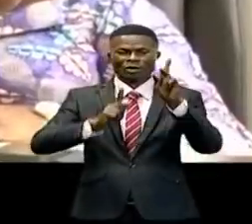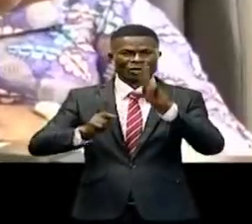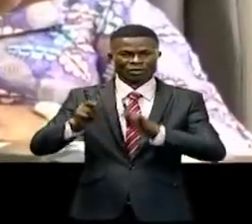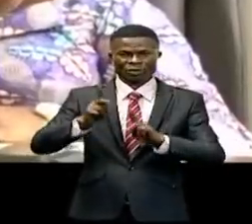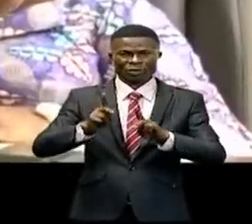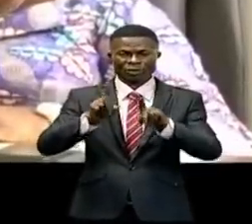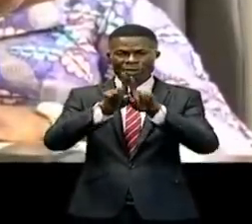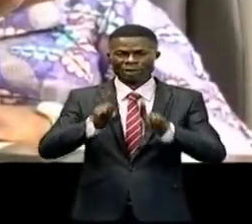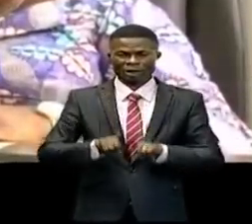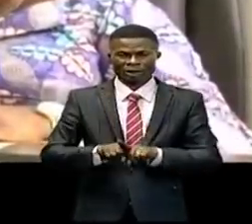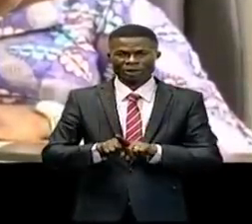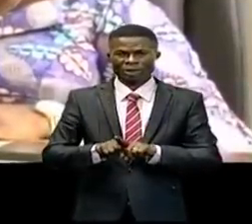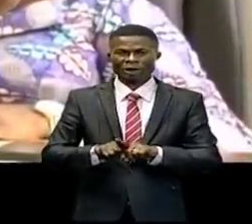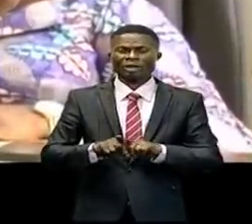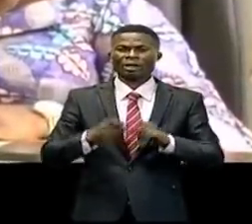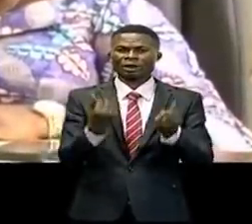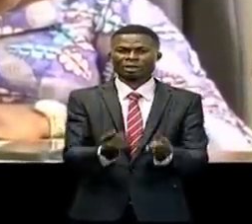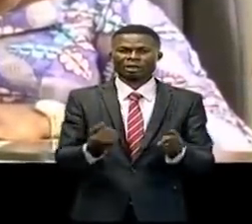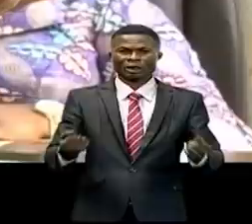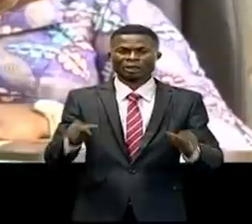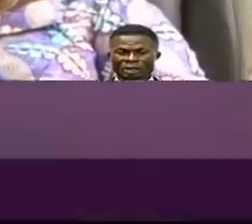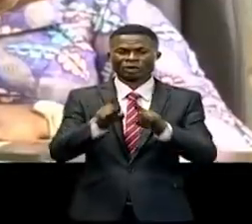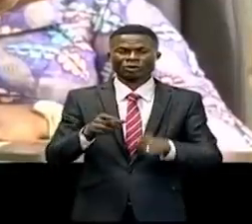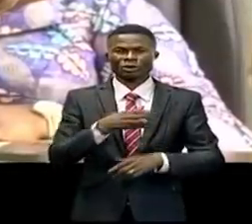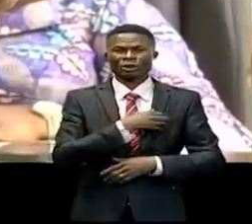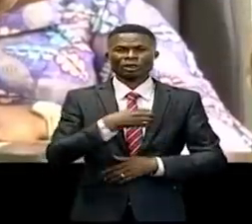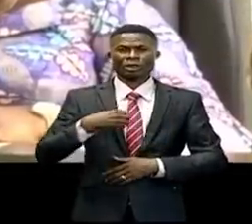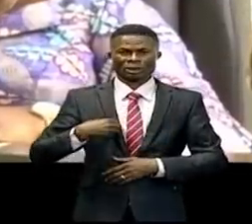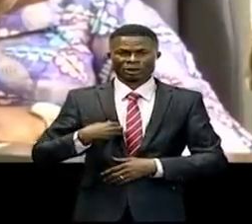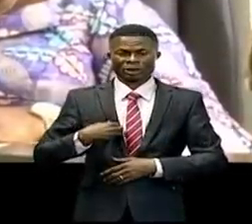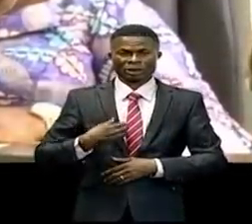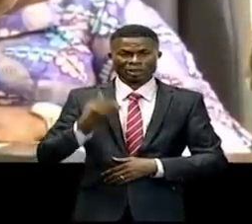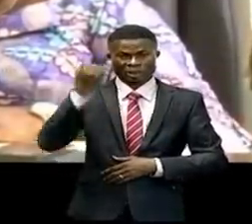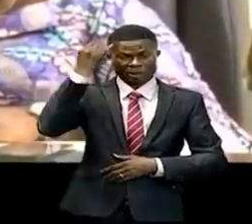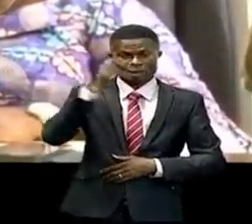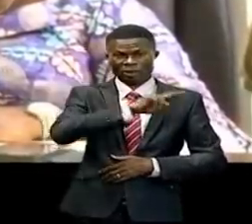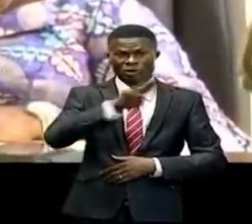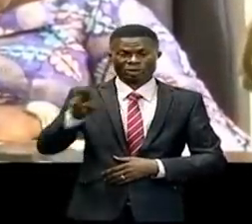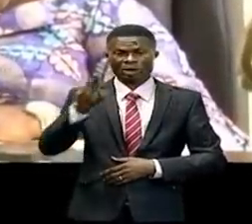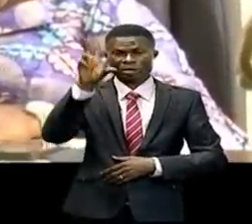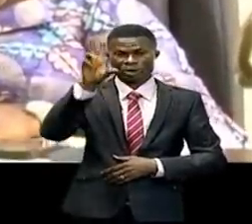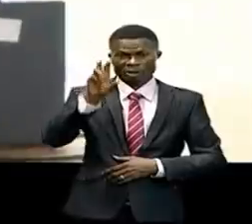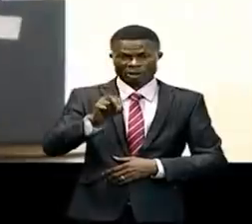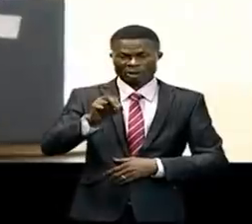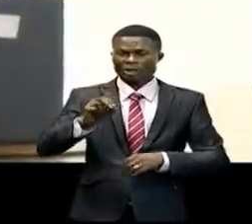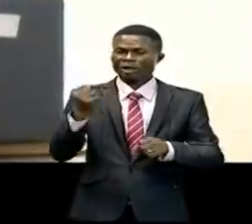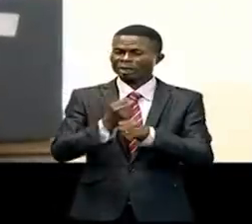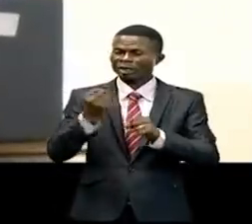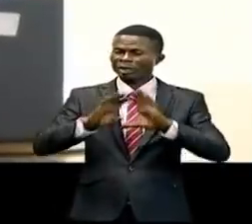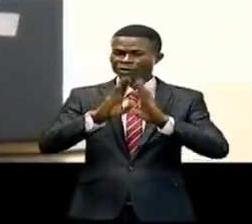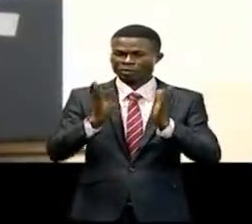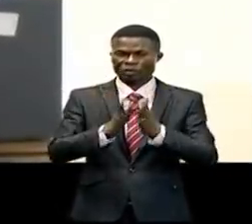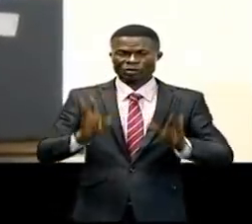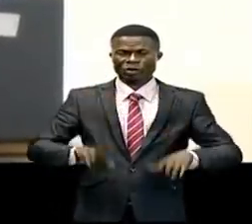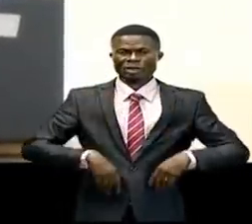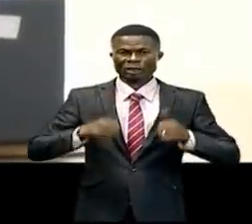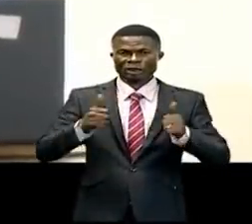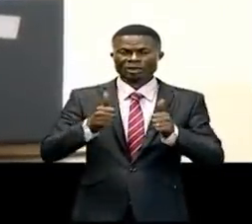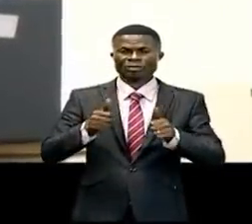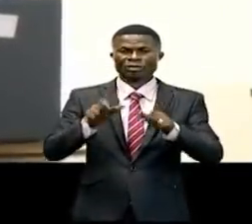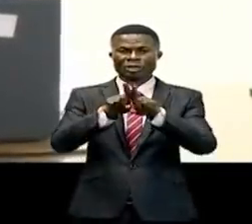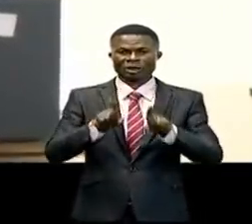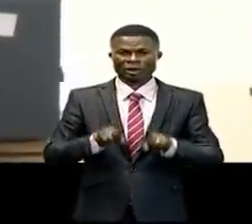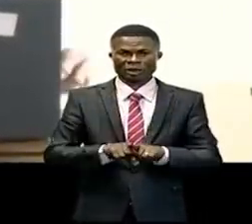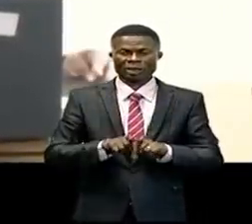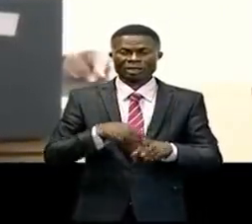et particulièrement des enfants et des femmes, à l'horizon 2030 dans tous les domaines fondamentaux de la vie. Ainsi,